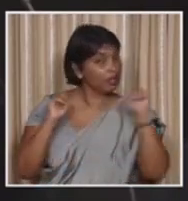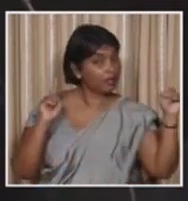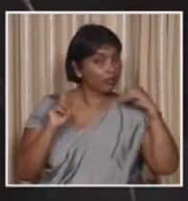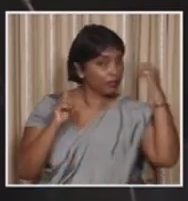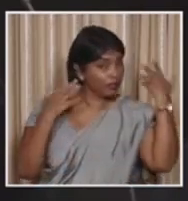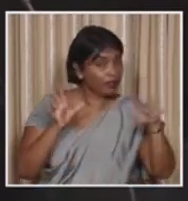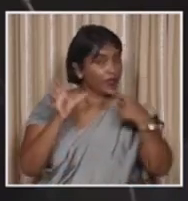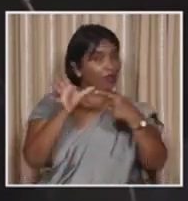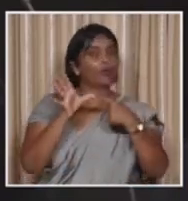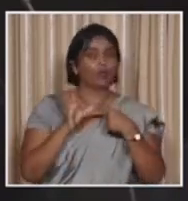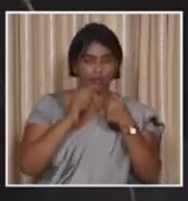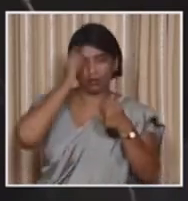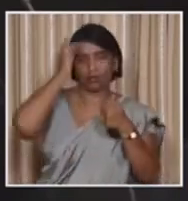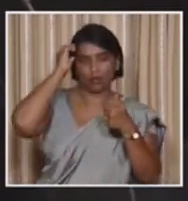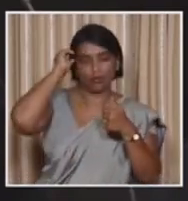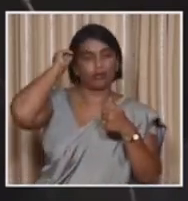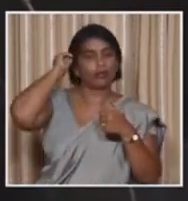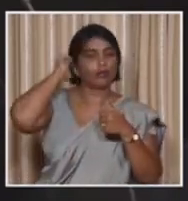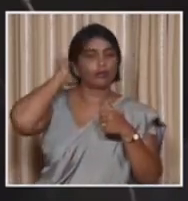ඔබ පිළිතුරු දුන්නා නම් වැඩිය හොඳයි.